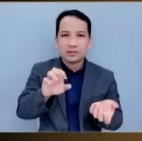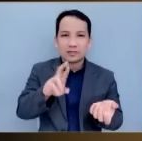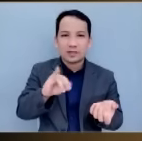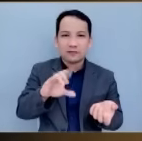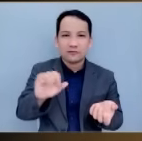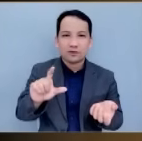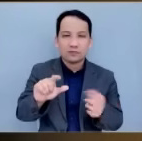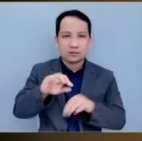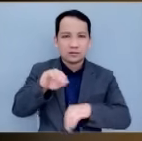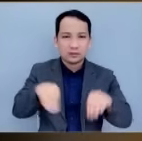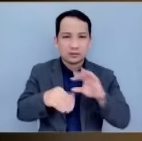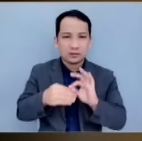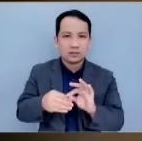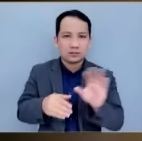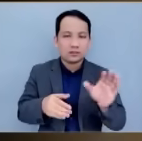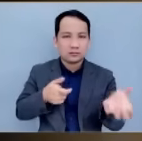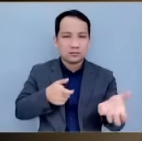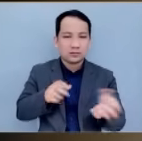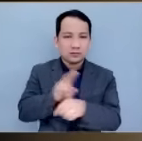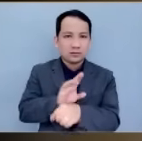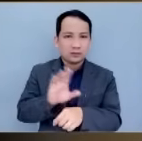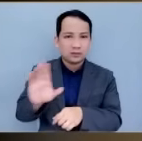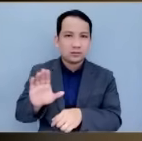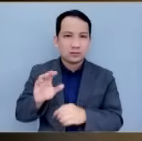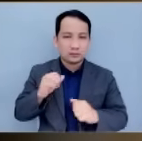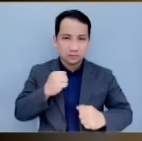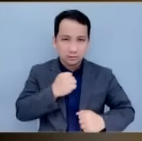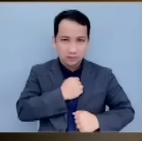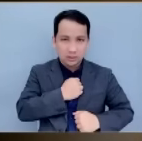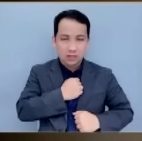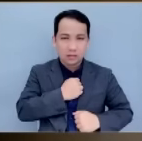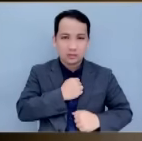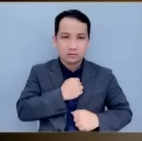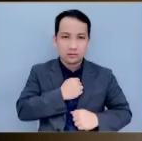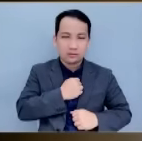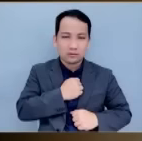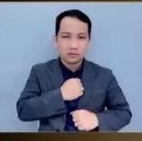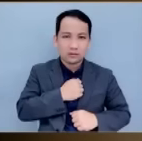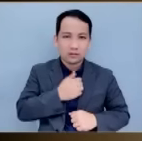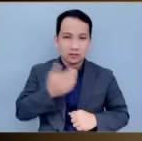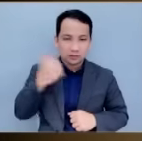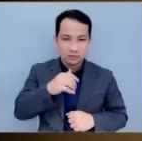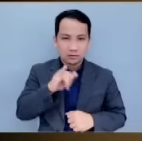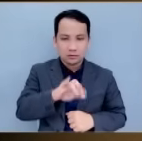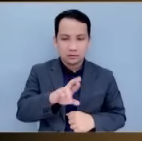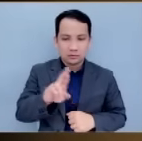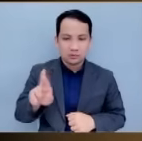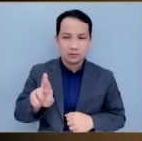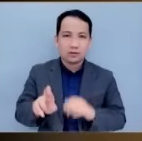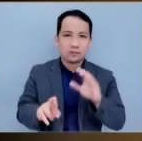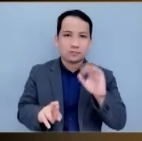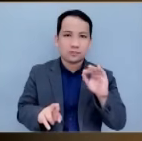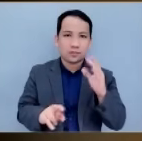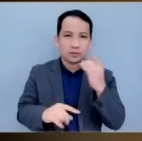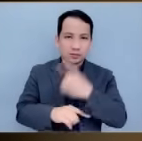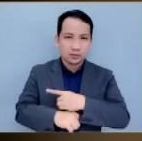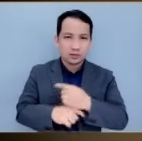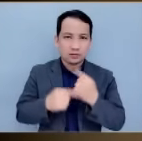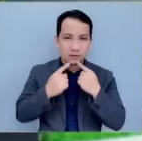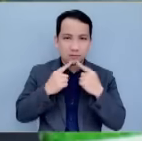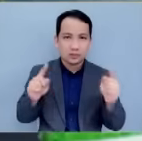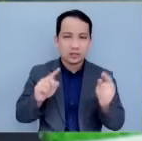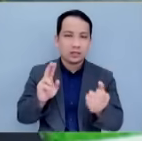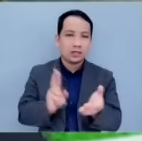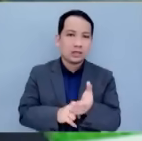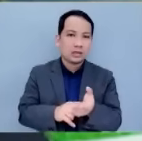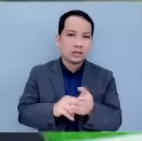katumbas ng mga armas na ginagamit ng militar. Inaasa magiging effective ang IRR 15 araw matapos itong mailathala.